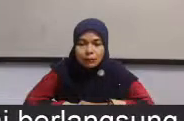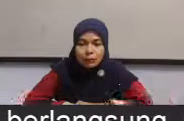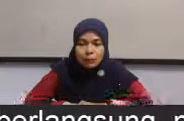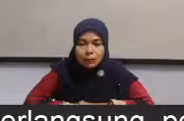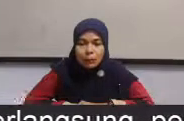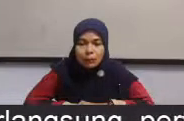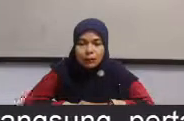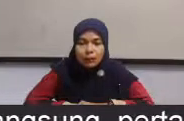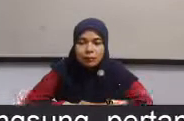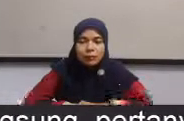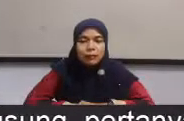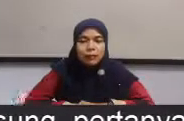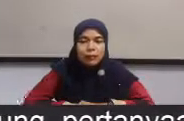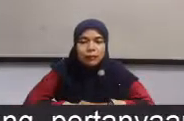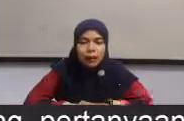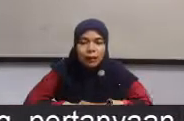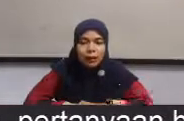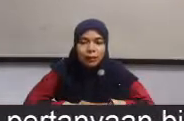ya